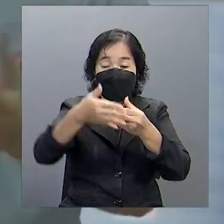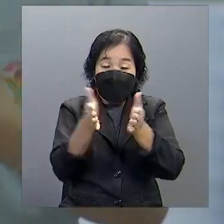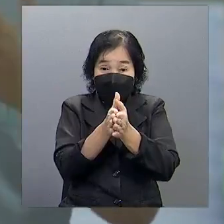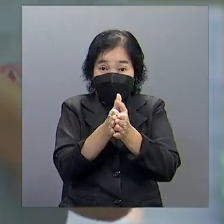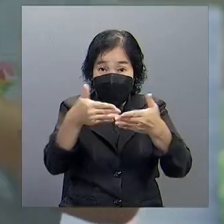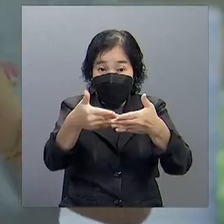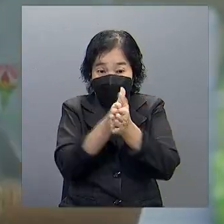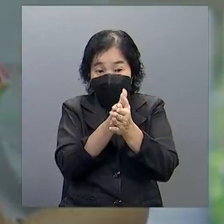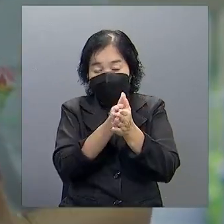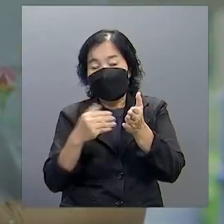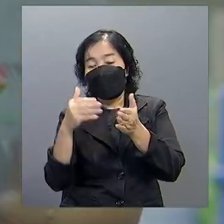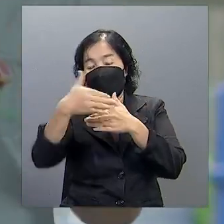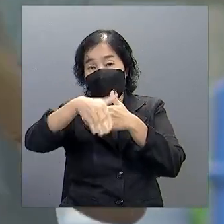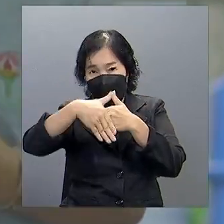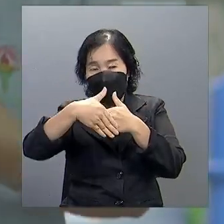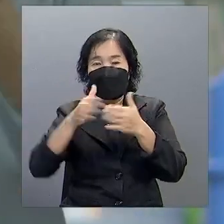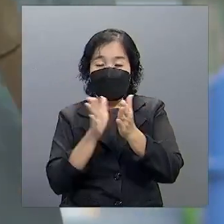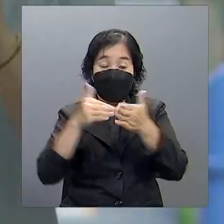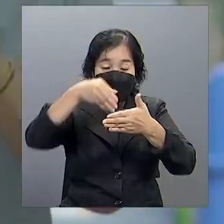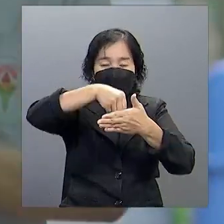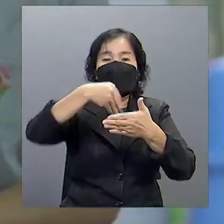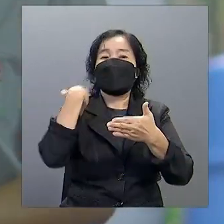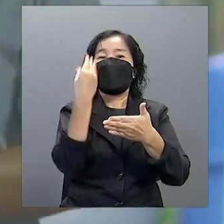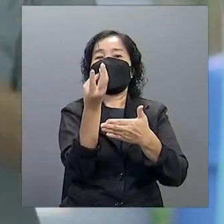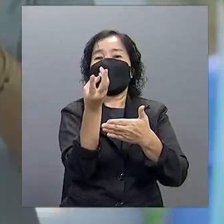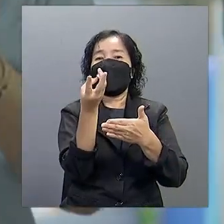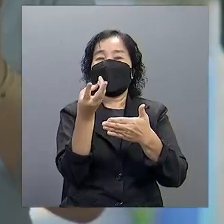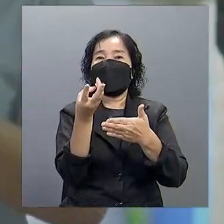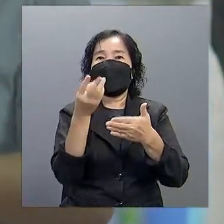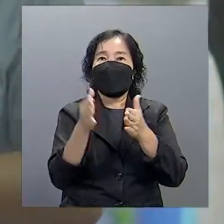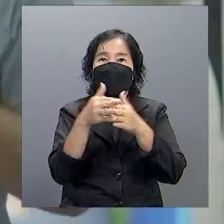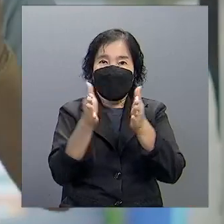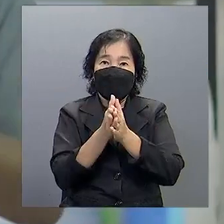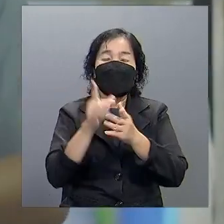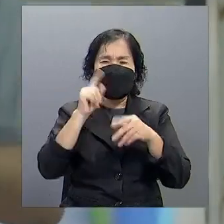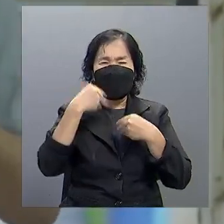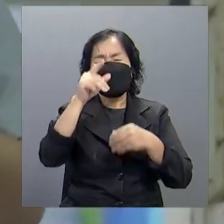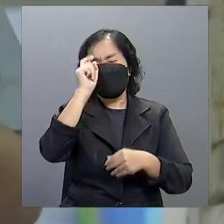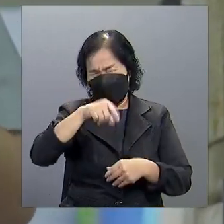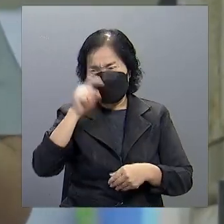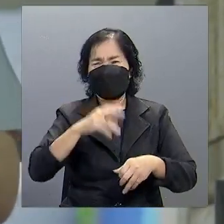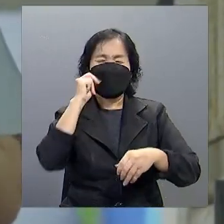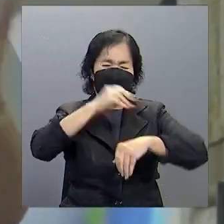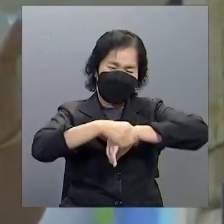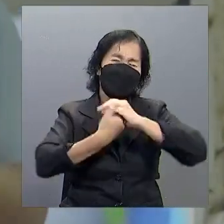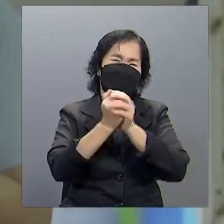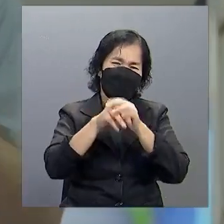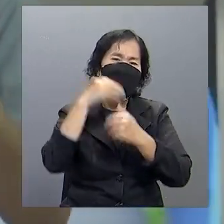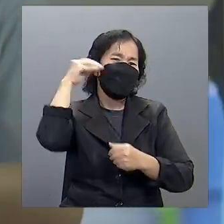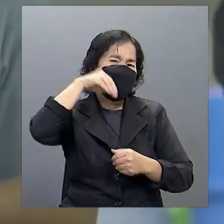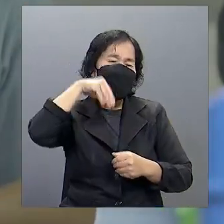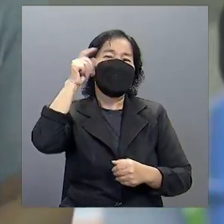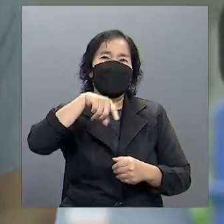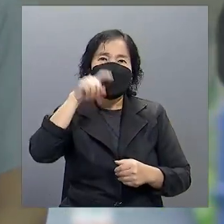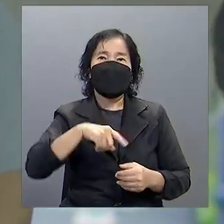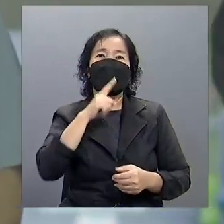นะคะมีการป้องกันตัวเองที่ดีอยู่แล้วใช่ไหมคะ uh-huh. มีนอร์มอลอยู่แล้วเนี่ยมีการล้างมือบ่อยๆหรือว่าคุณเซกอฮอล์เนี่ยอาจจะหลุดอาจจะไปแล้วแล้วก็ตาก